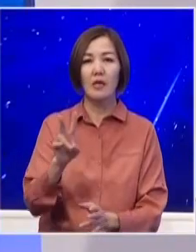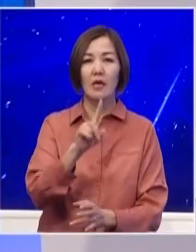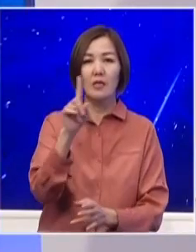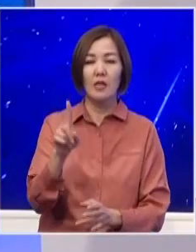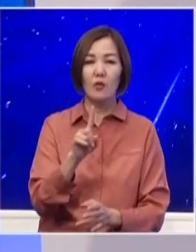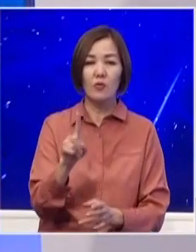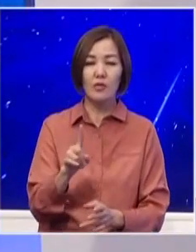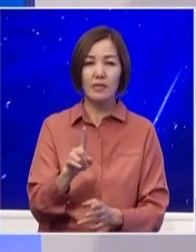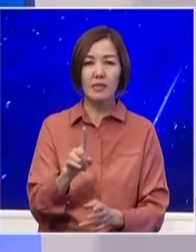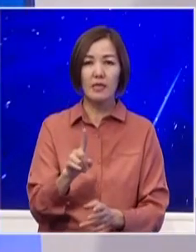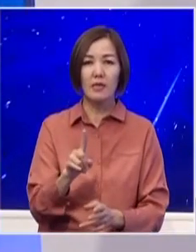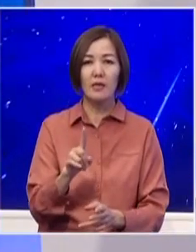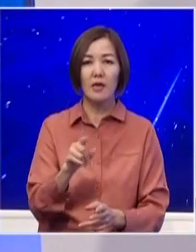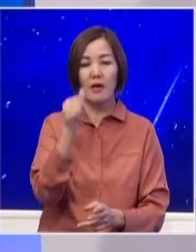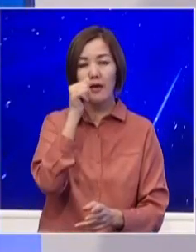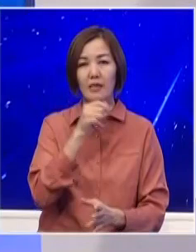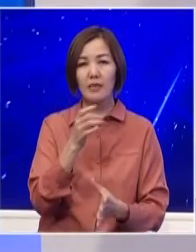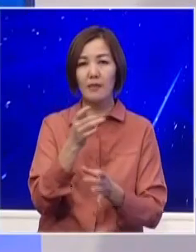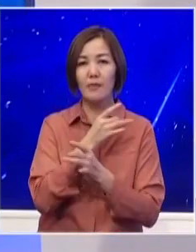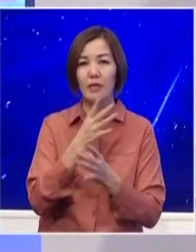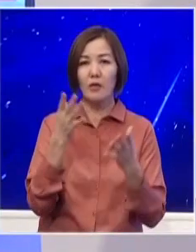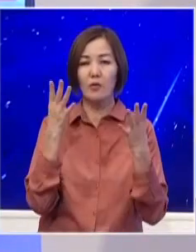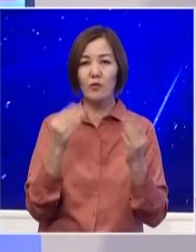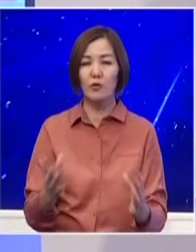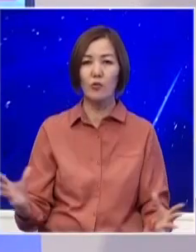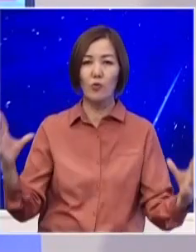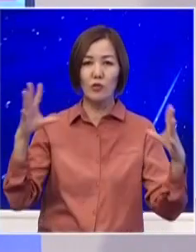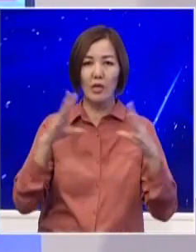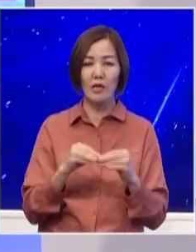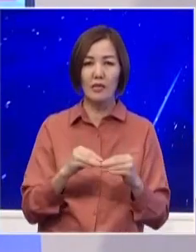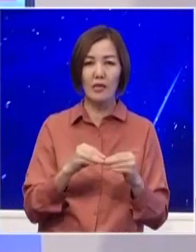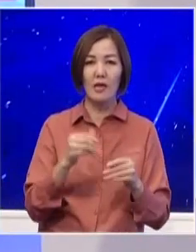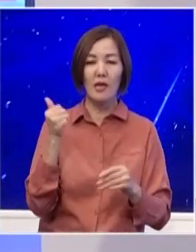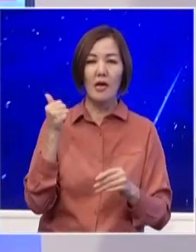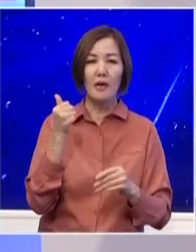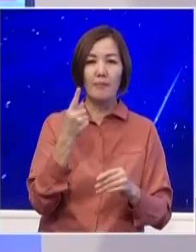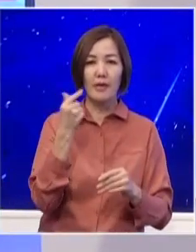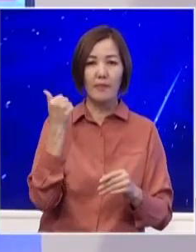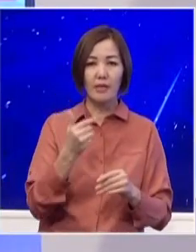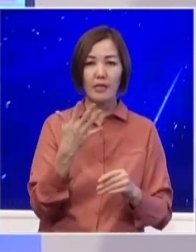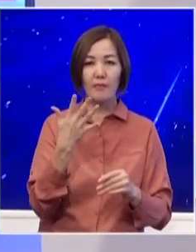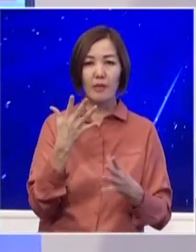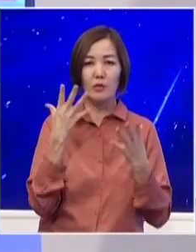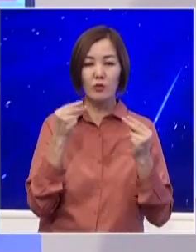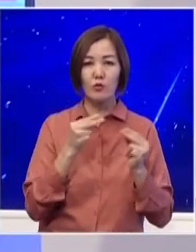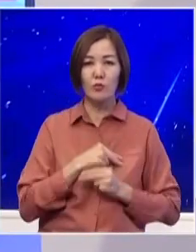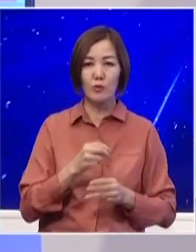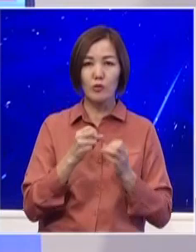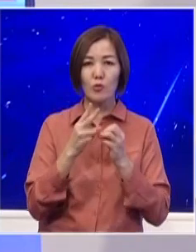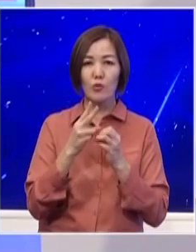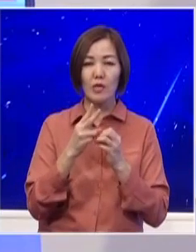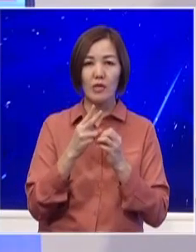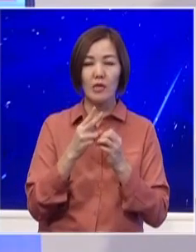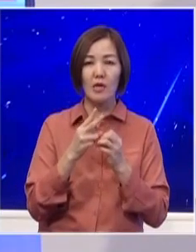Наурыз қуантар, құтайтар, тыңайтар ай. Бұл айда мереке күндерін қосалғанда аптасына 5 күн жұмыс істейтіндер қазақстандықтар 12 ал